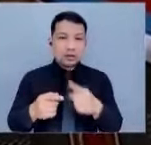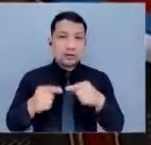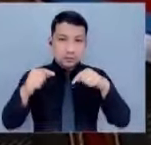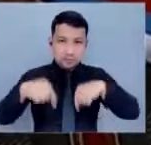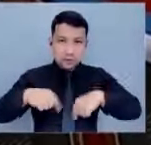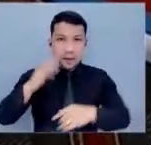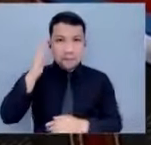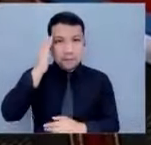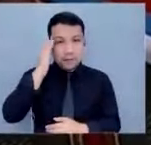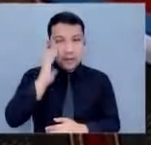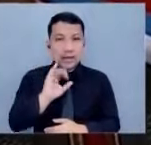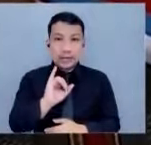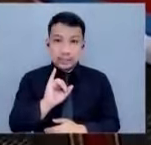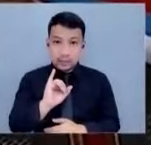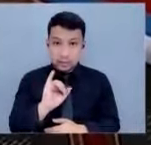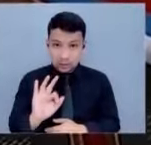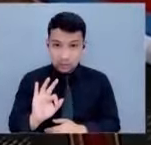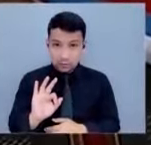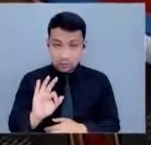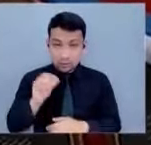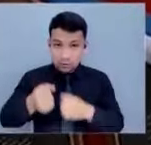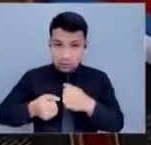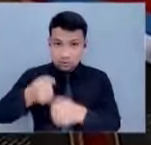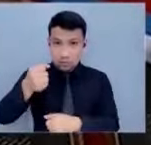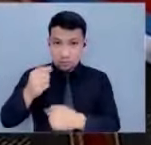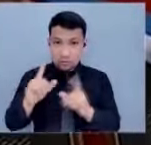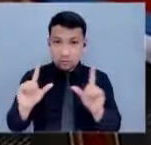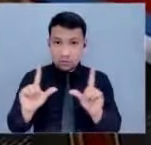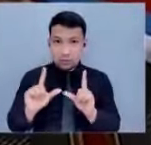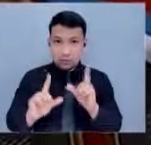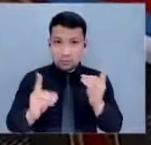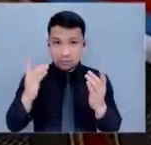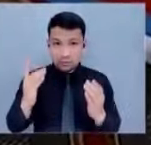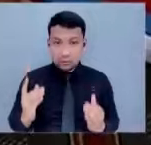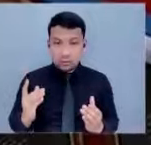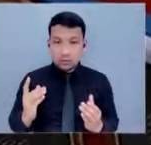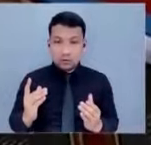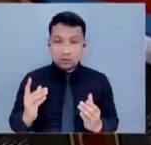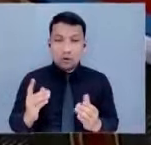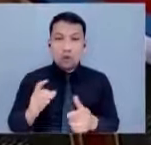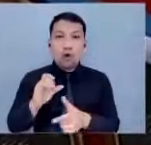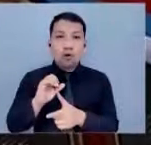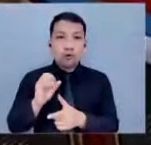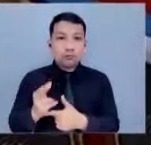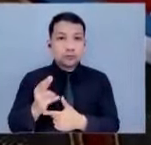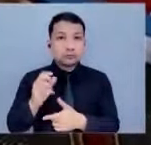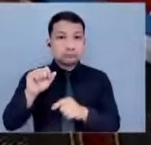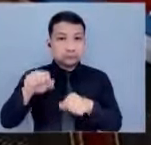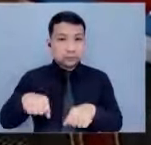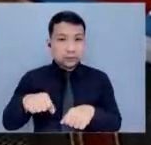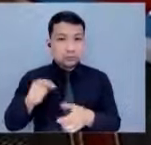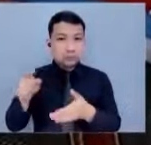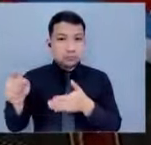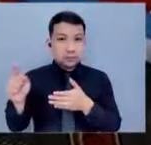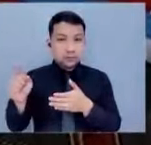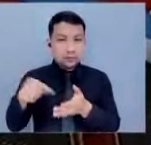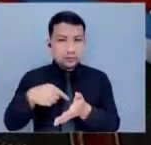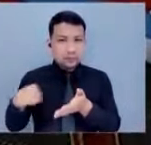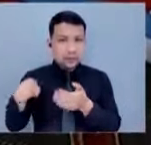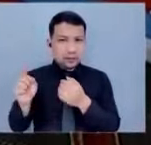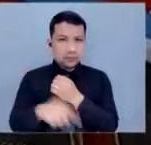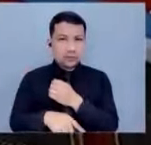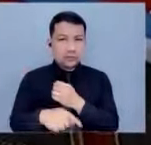kung masususpende ba ang driver's license ng nagmamaneho nito at kung dapat magbultan ng 50,000 pesos ang